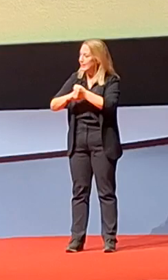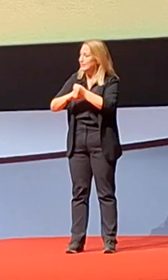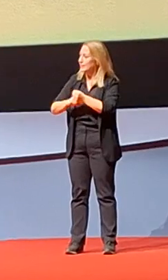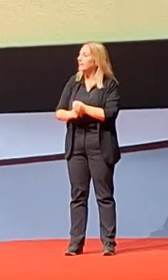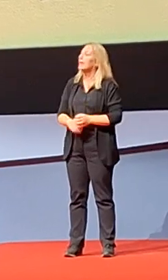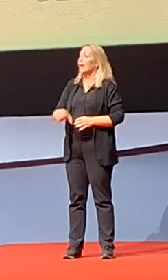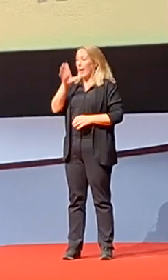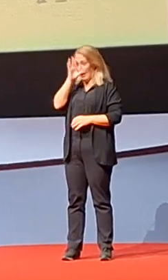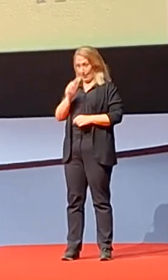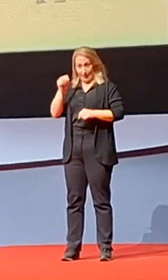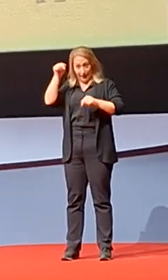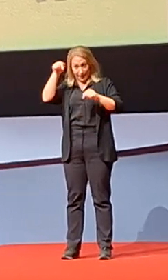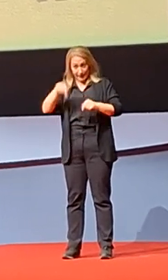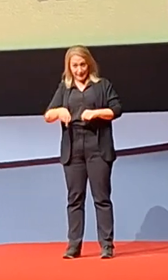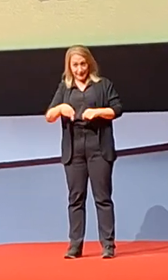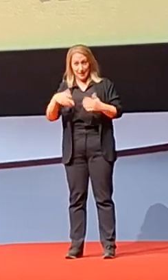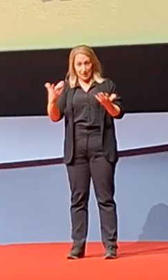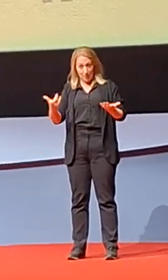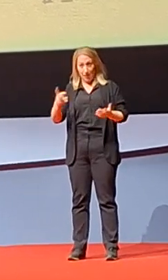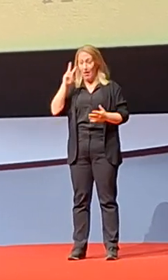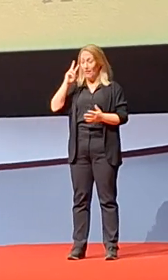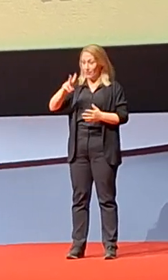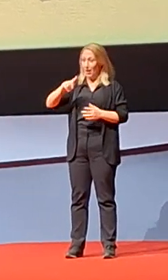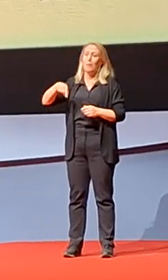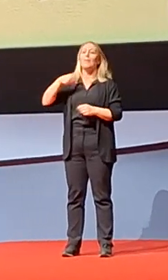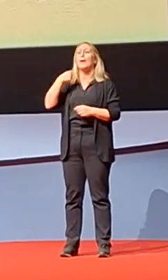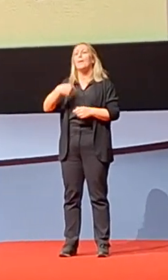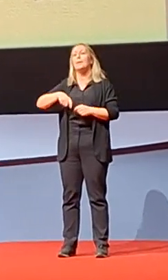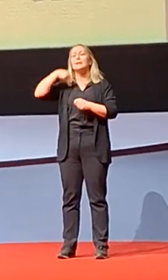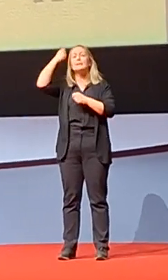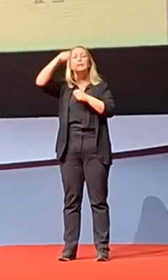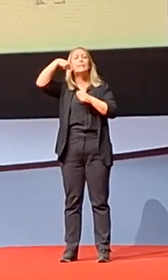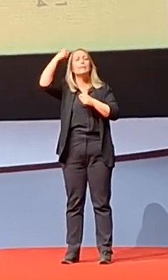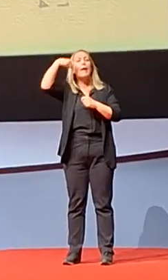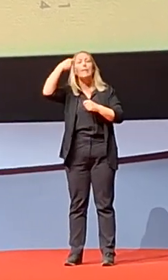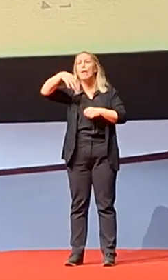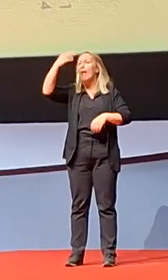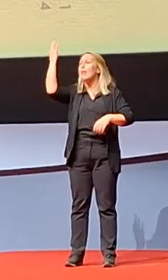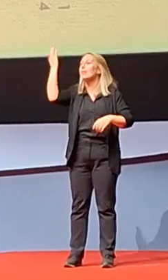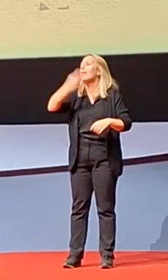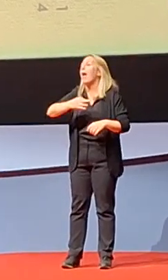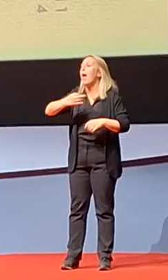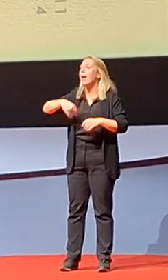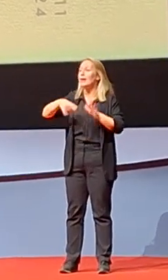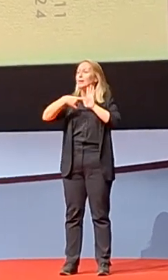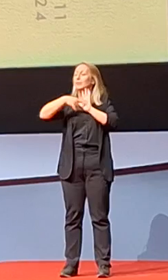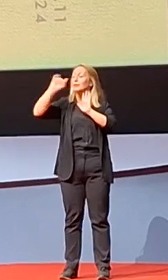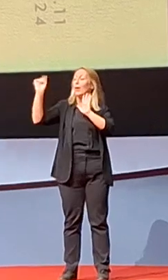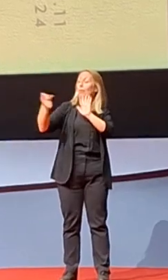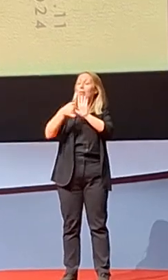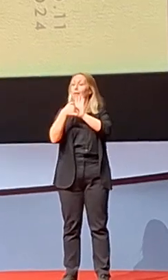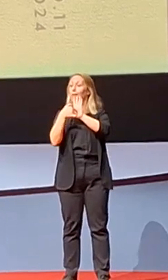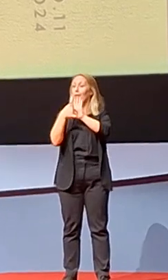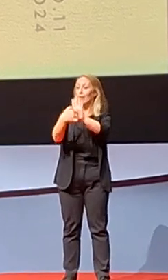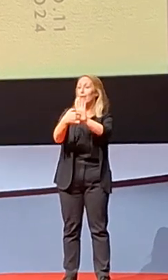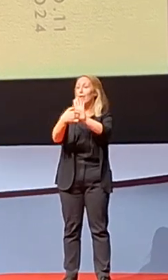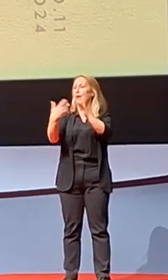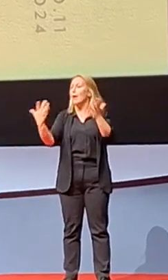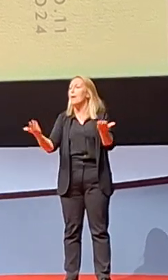μπορεί πράγματι να απολαμβάνουμε κορυφαίες στιγμές δημιουργίας, λαμπερές πρεμιέρες,